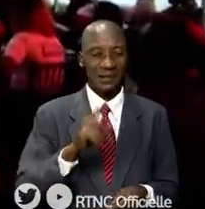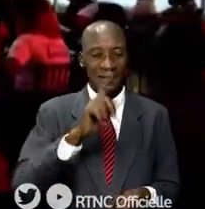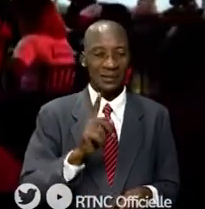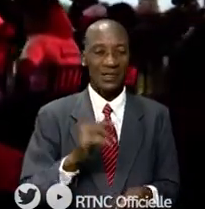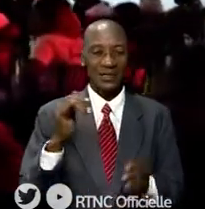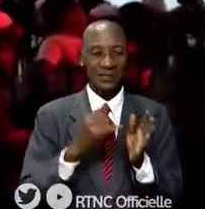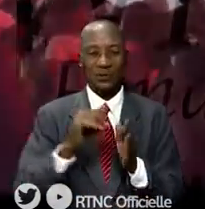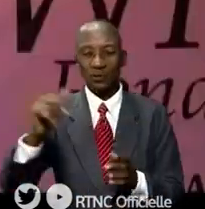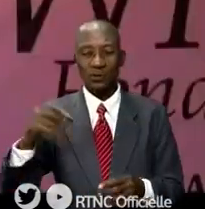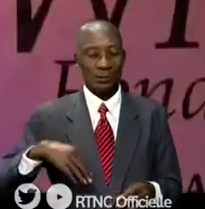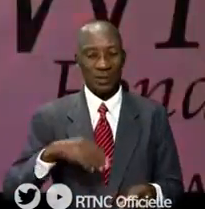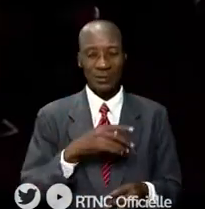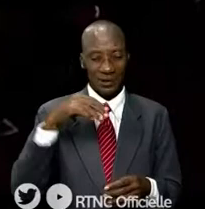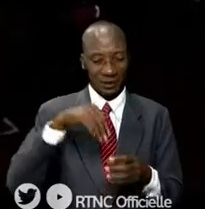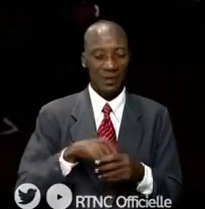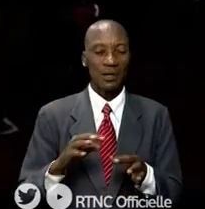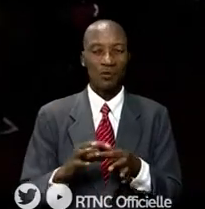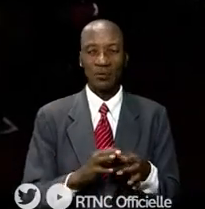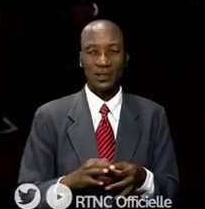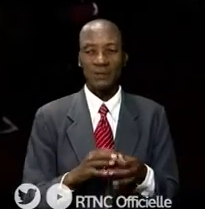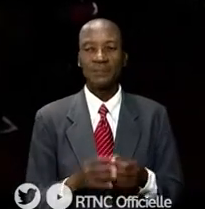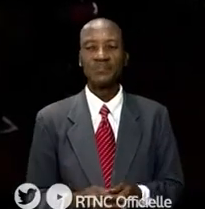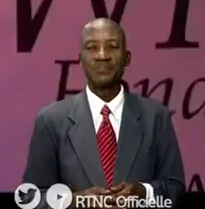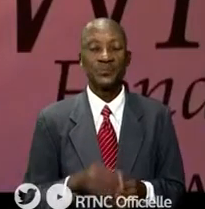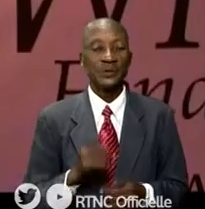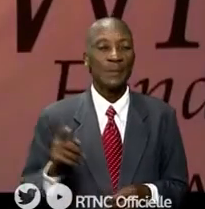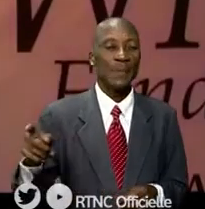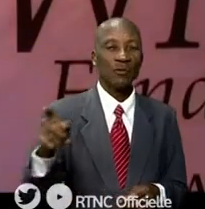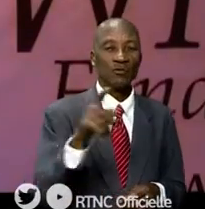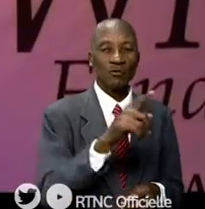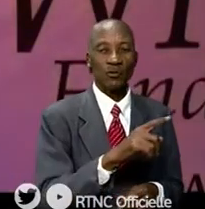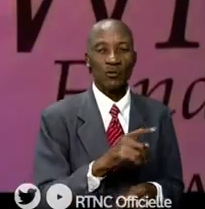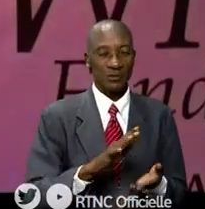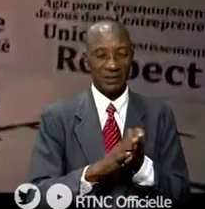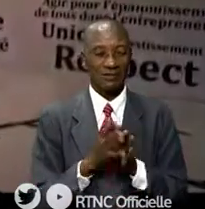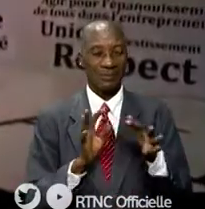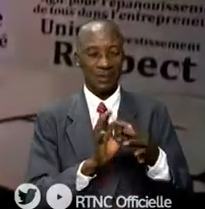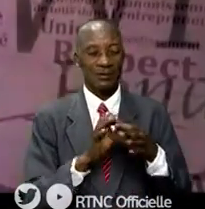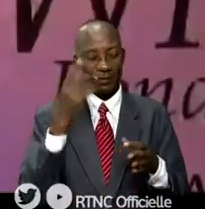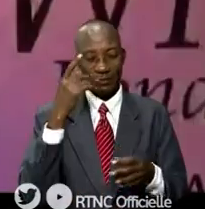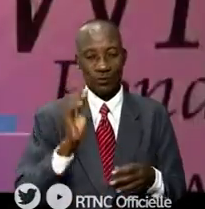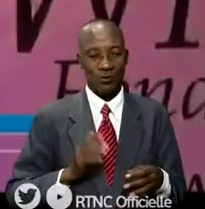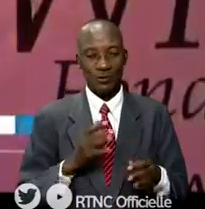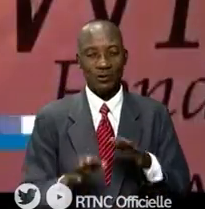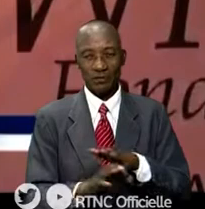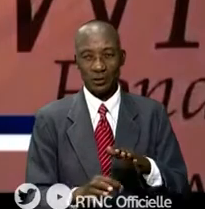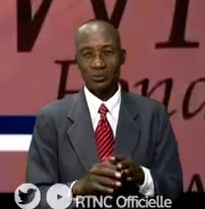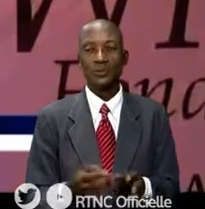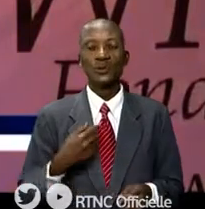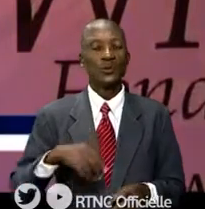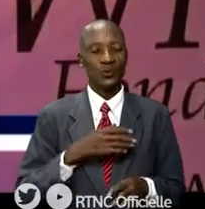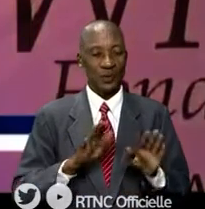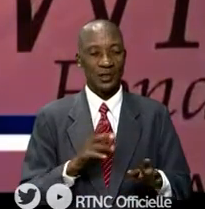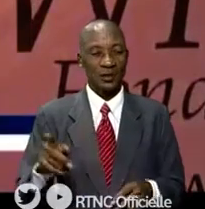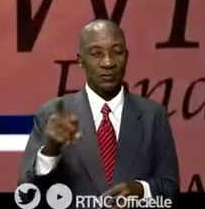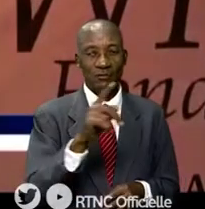de coopératives. Vous serez à partir d'aujourd'hui des partenaires de la Fondation. Nous vous attendons au tournant. Vous